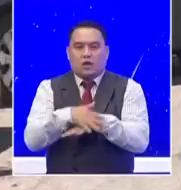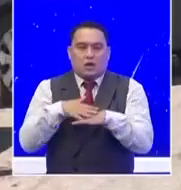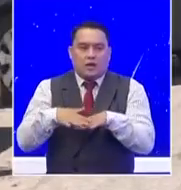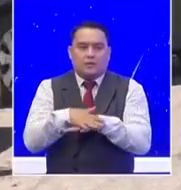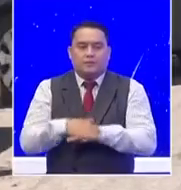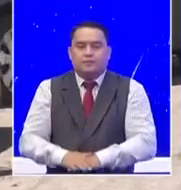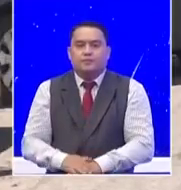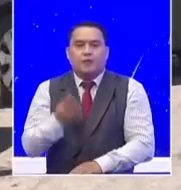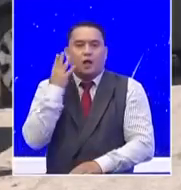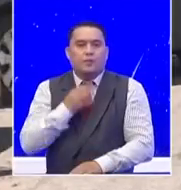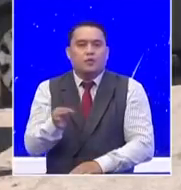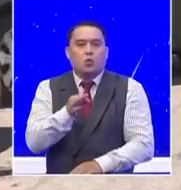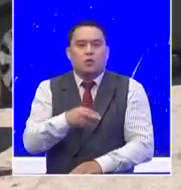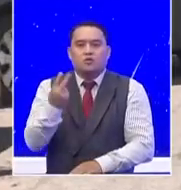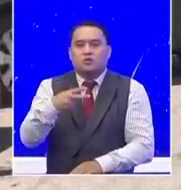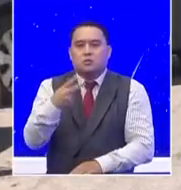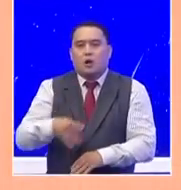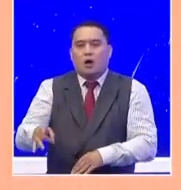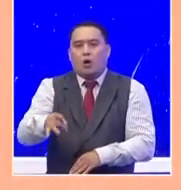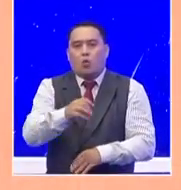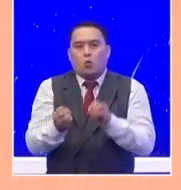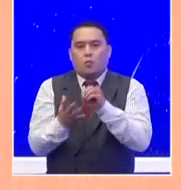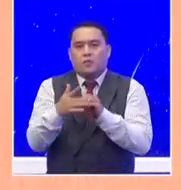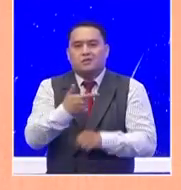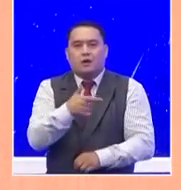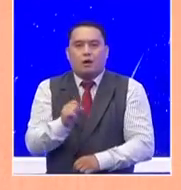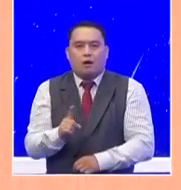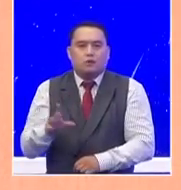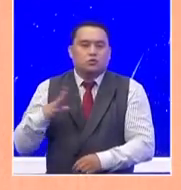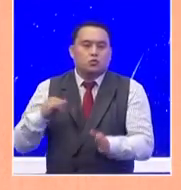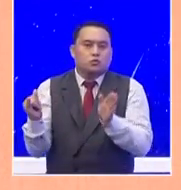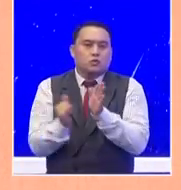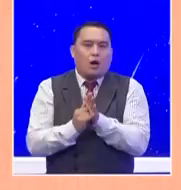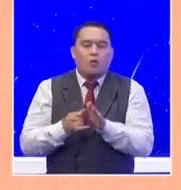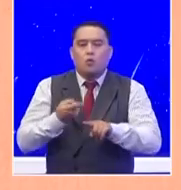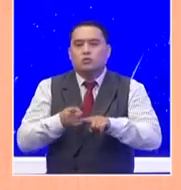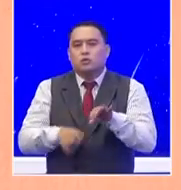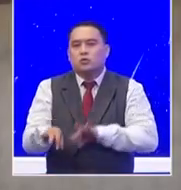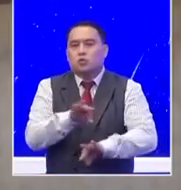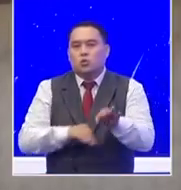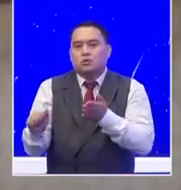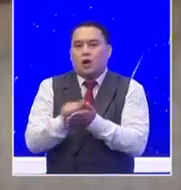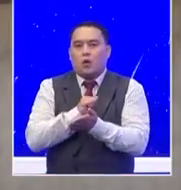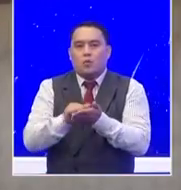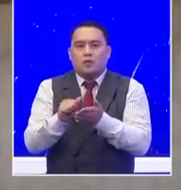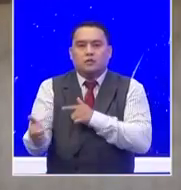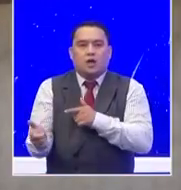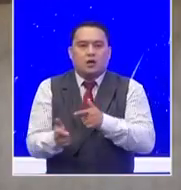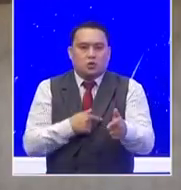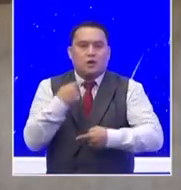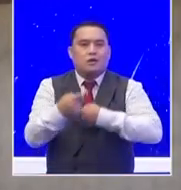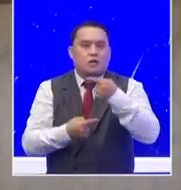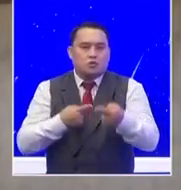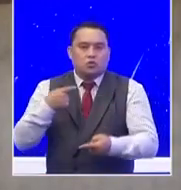Қазіргі таңда Алматы облысындағы 20 ауданның 15-ine газ тартылған. Газдандырылмаған аудандар үшін жобалық сметалық құжаттама жасалуда. Келер